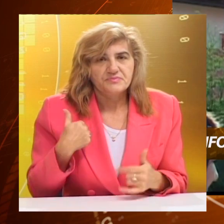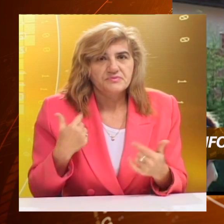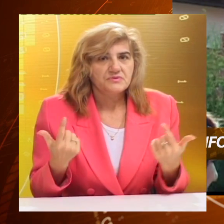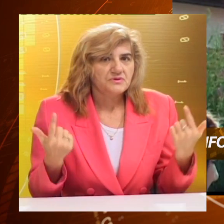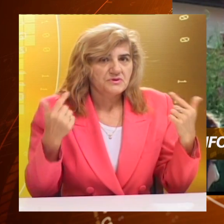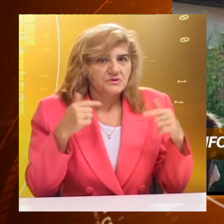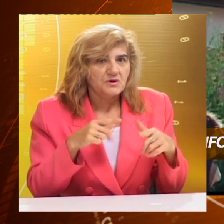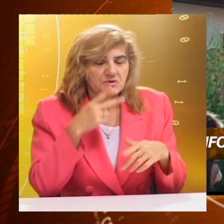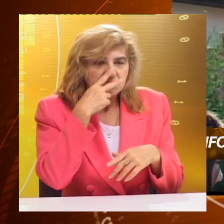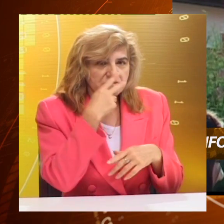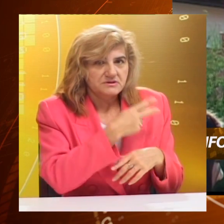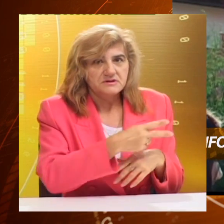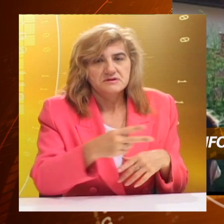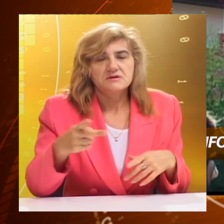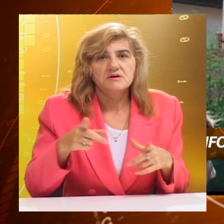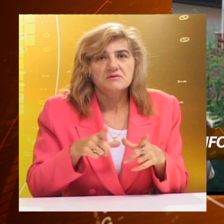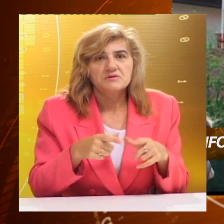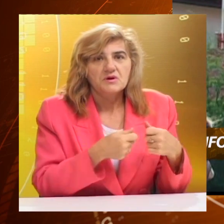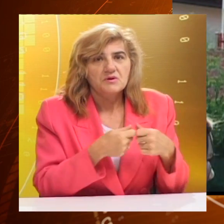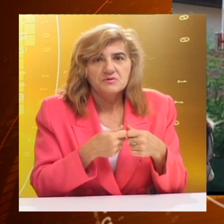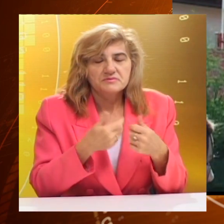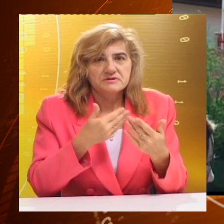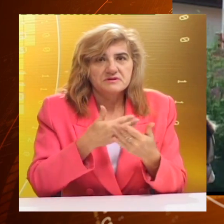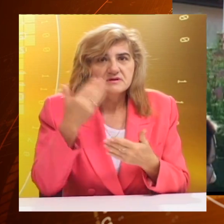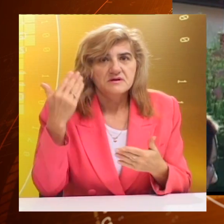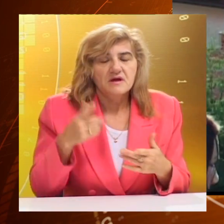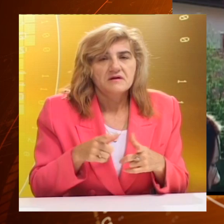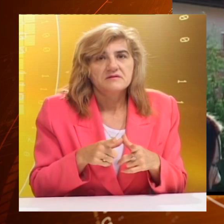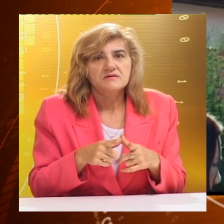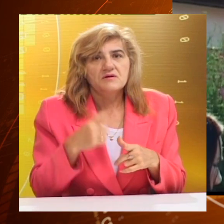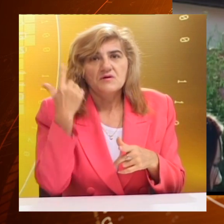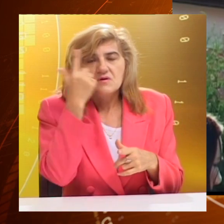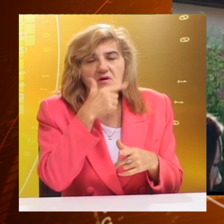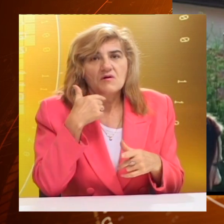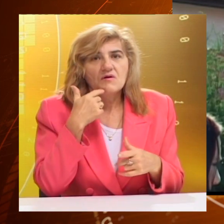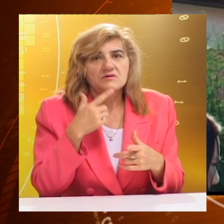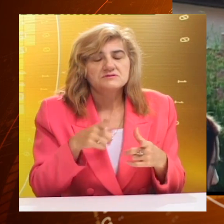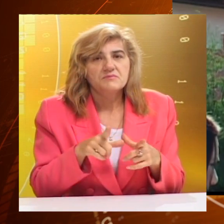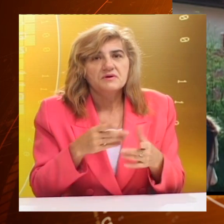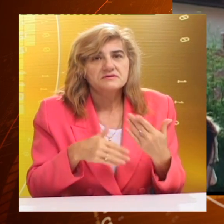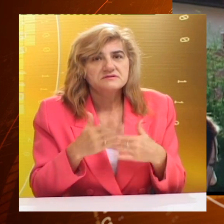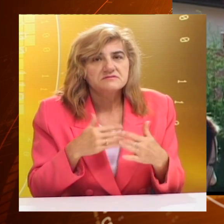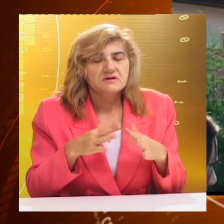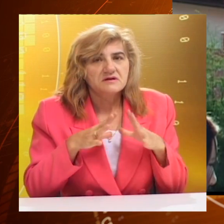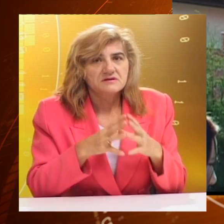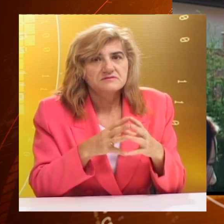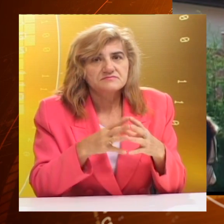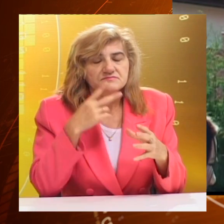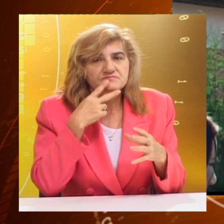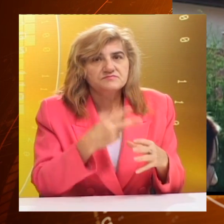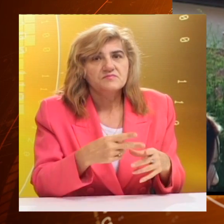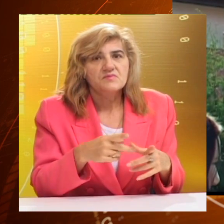u posetu gradskom udruženju osoba sa autizmom. Kao što znate, grad je ove